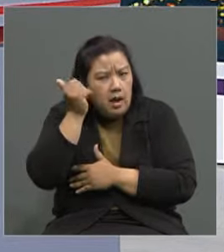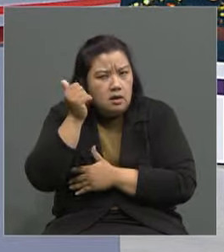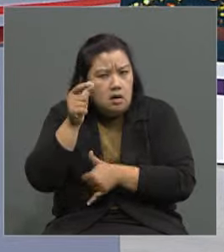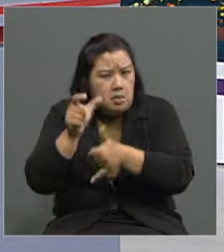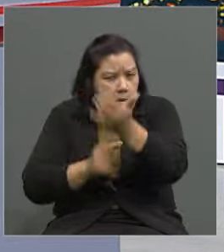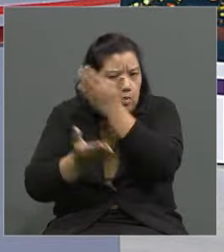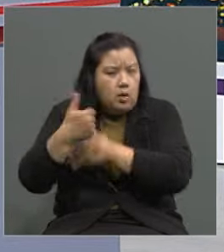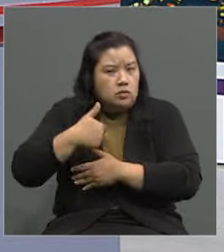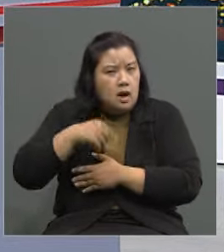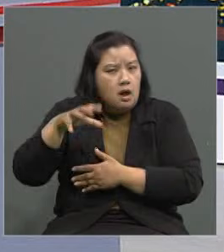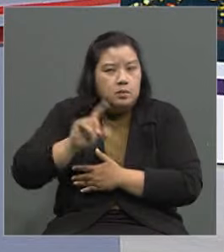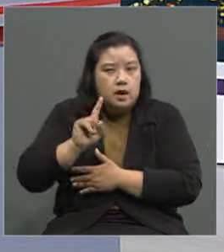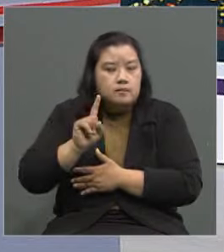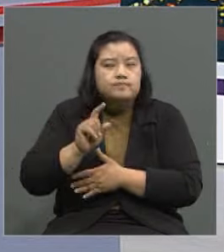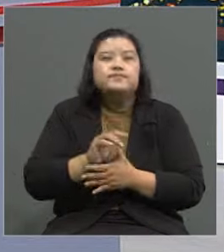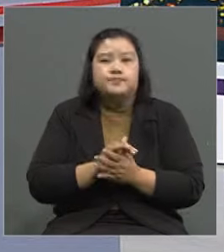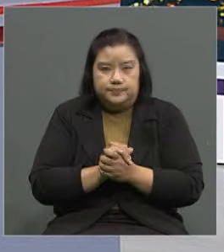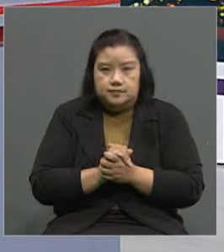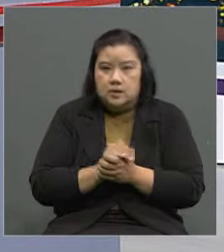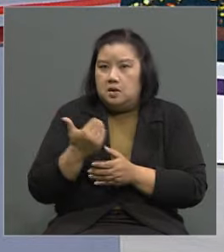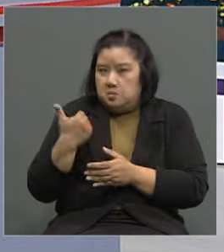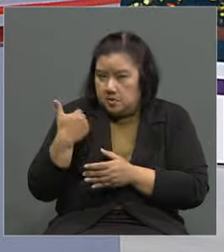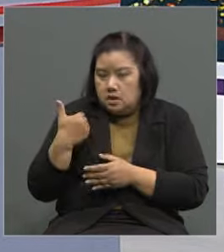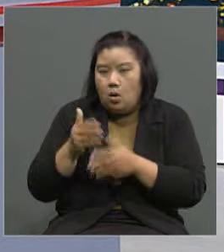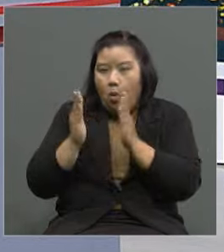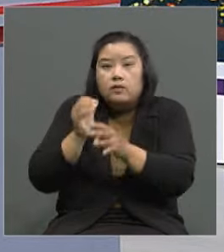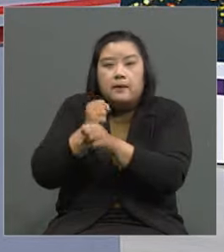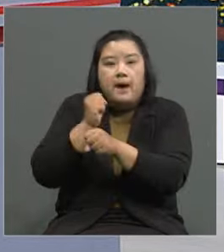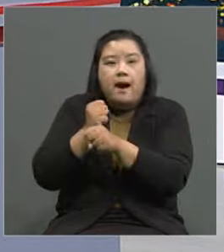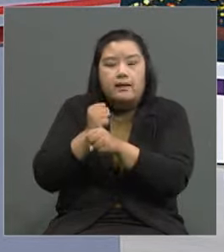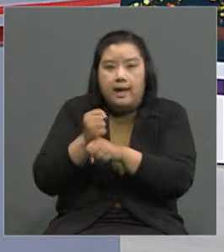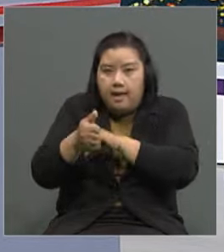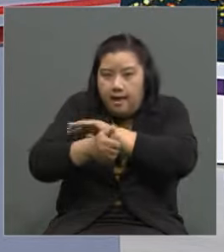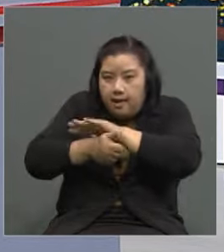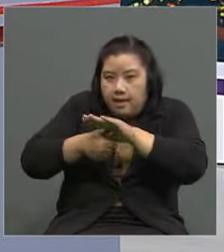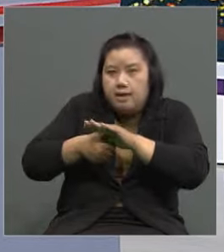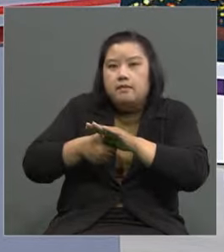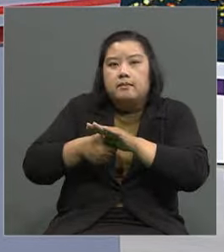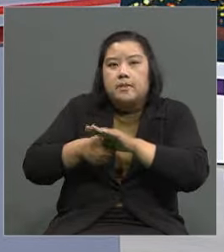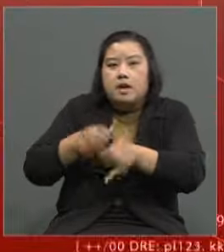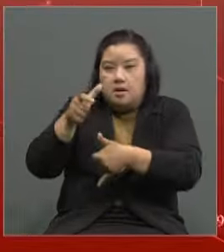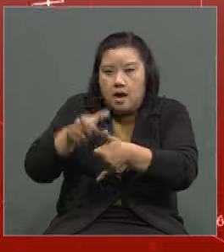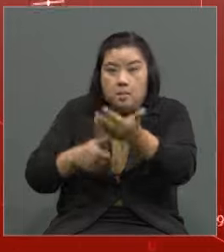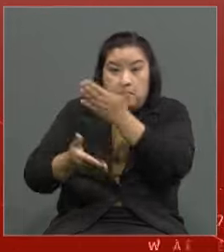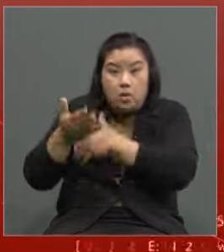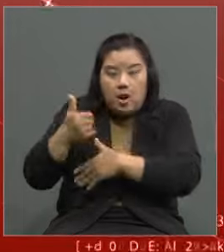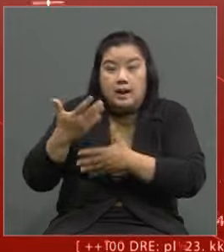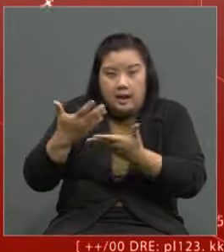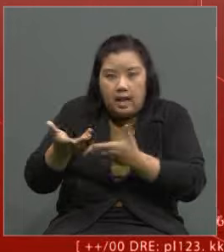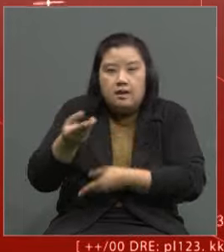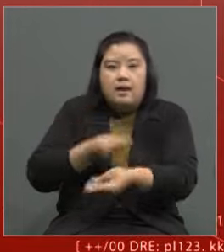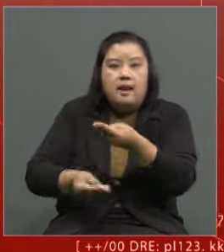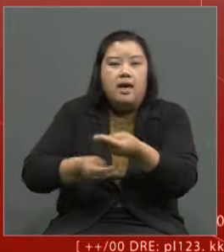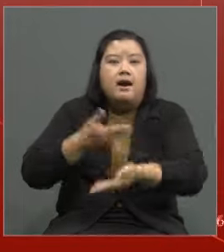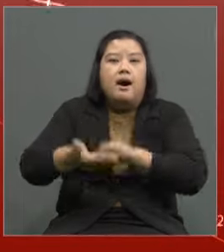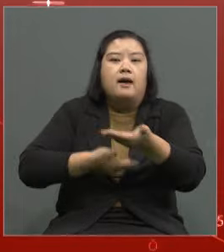ไหนใช่มั้ยฮะก็ปรากฏว่ามันมีคนกลุ่มหนึงที่เอาข้อมูลของลูกค้าไปขายอย่างที่คุณผู้ชม